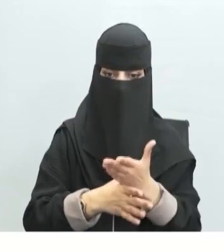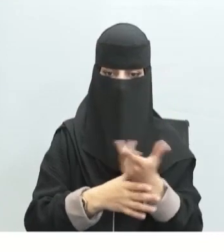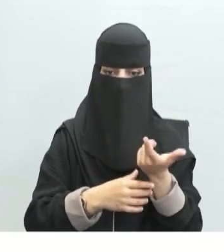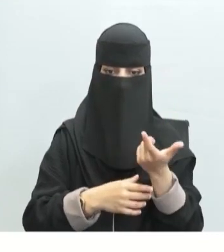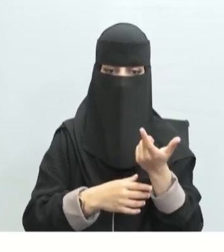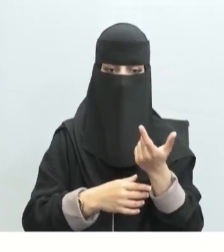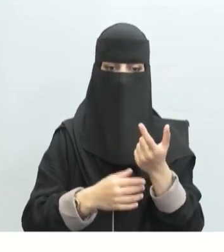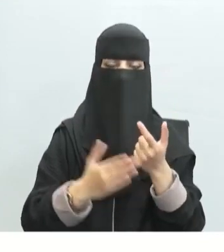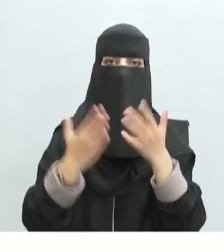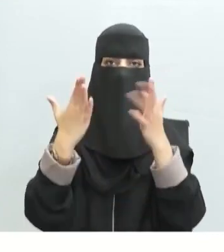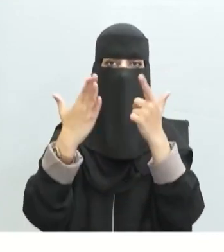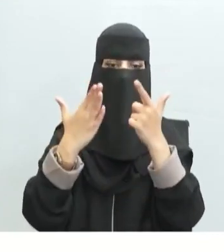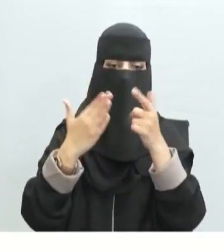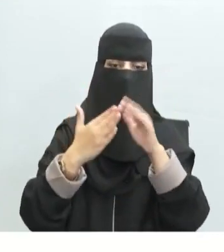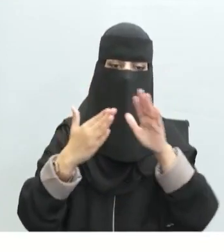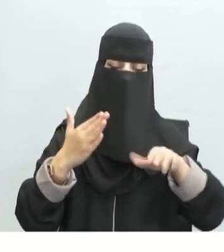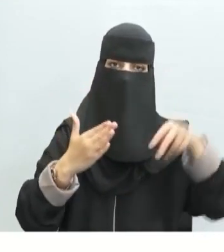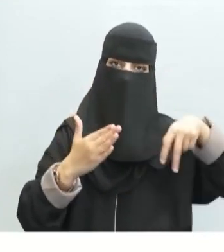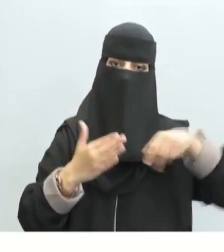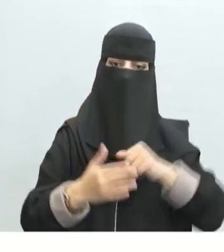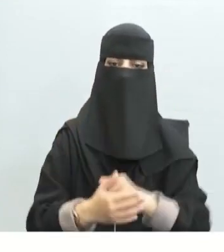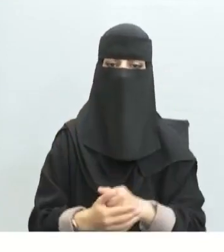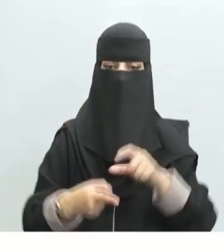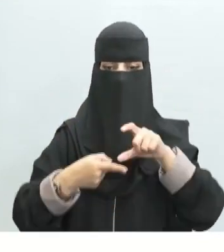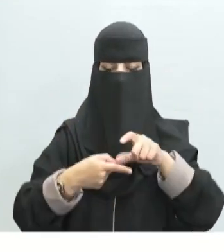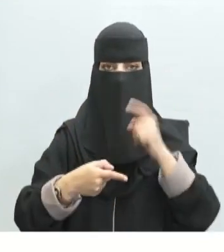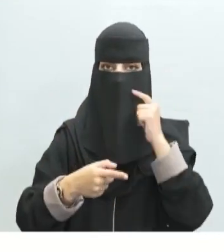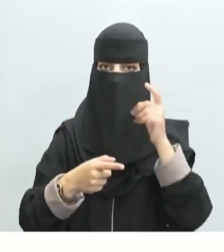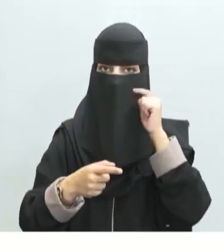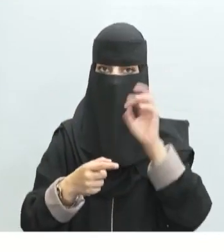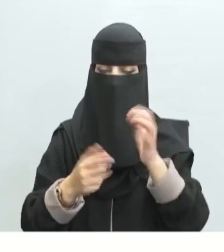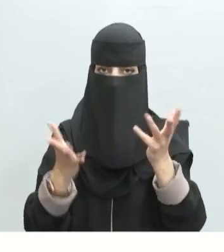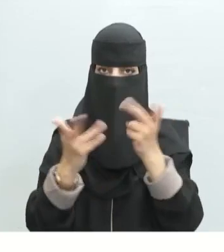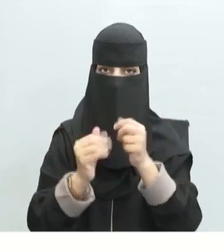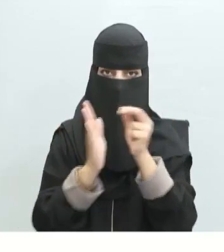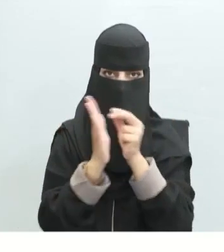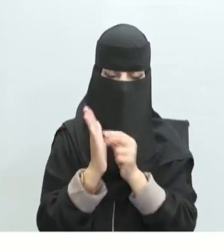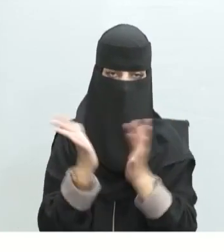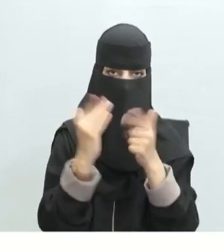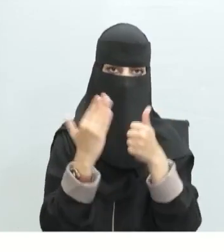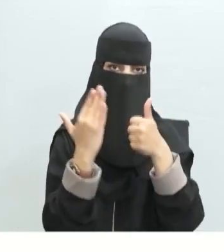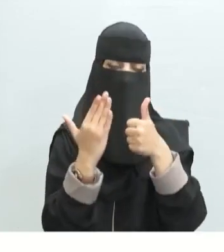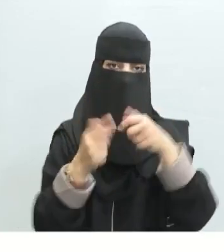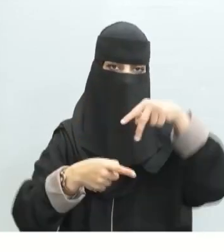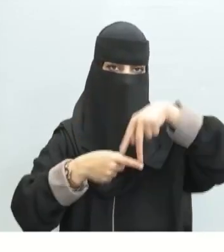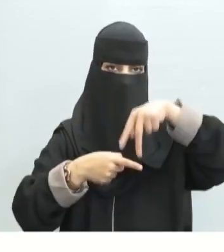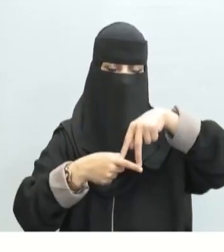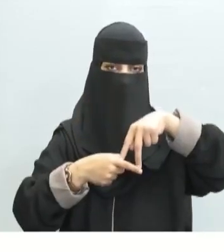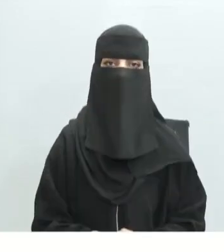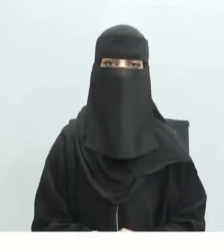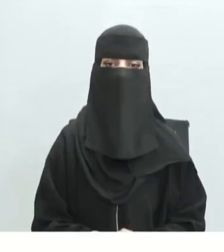17 على 8 بهذه الصوره واكون انا جبت الست دوال مثلثيه بطريقه